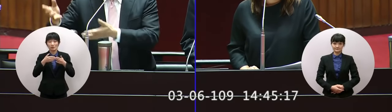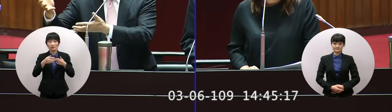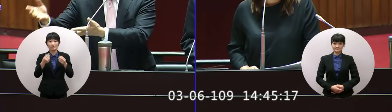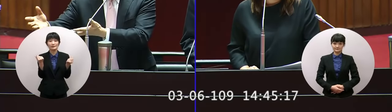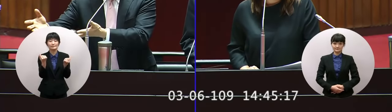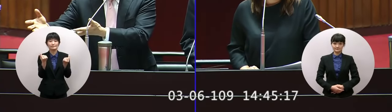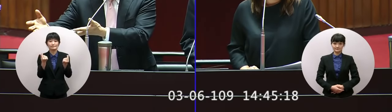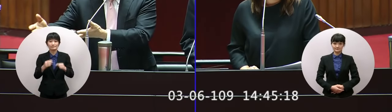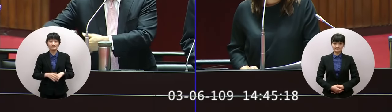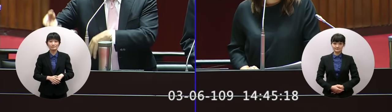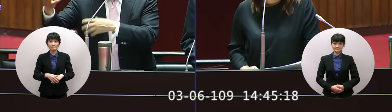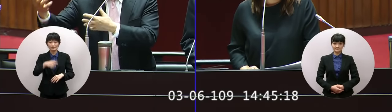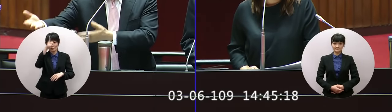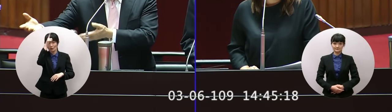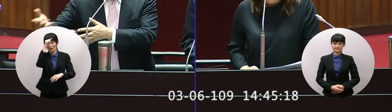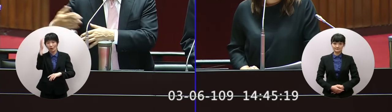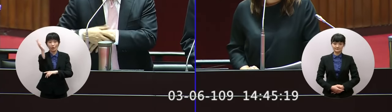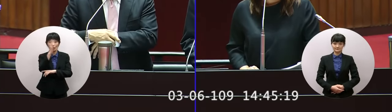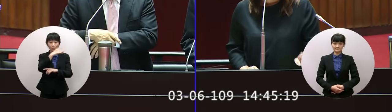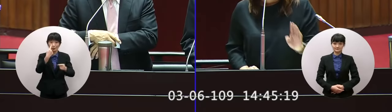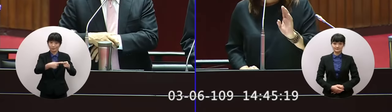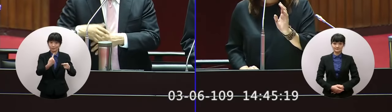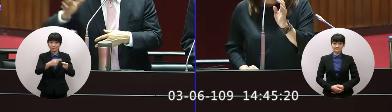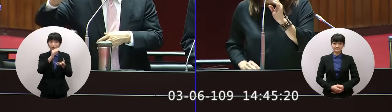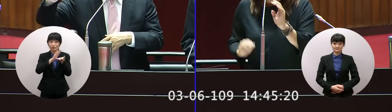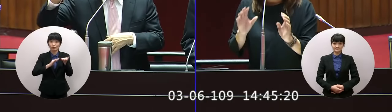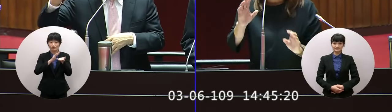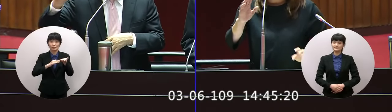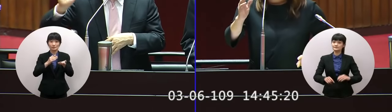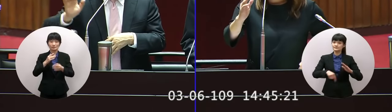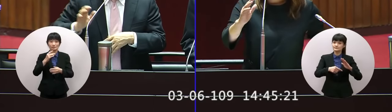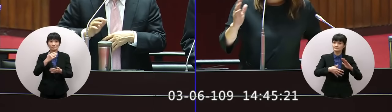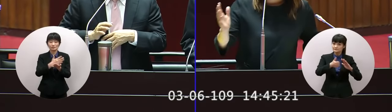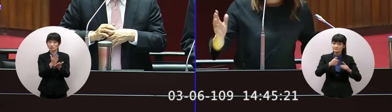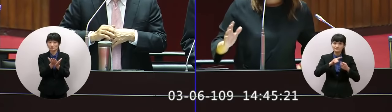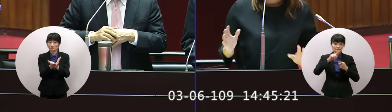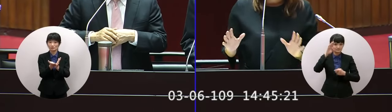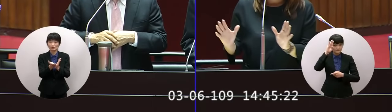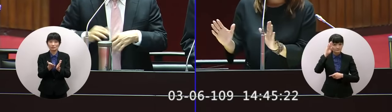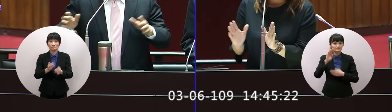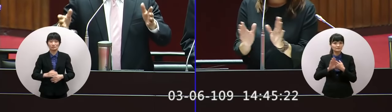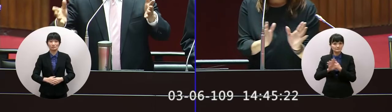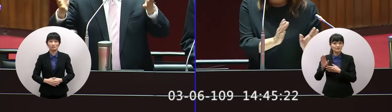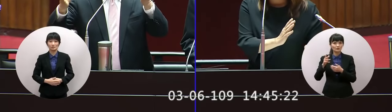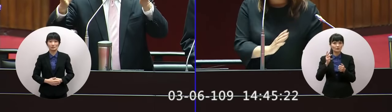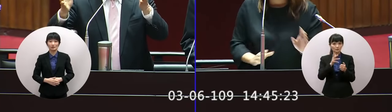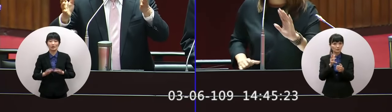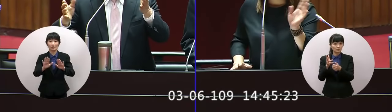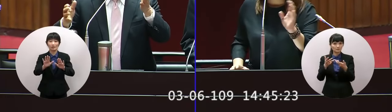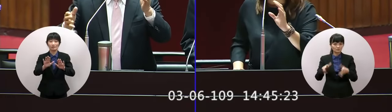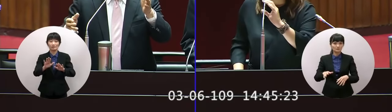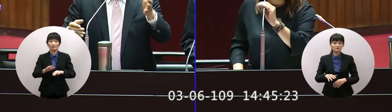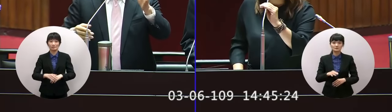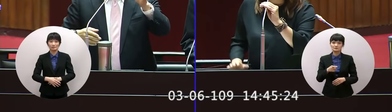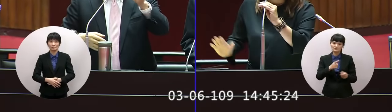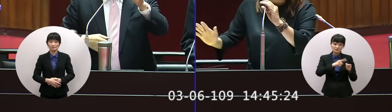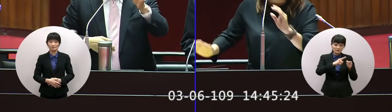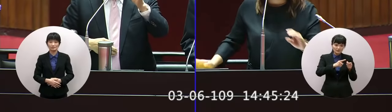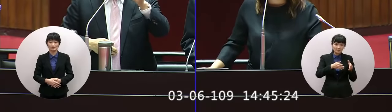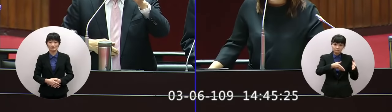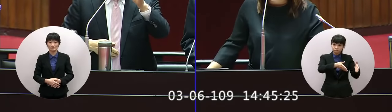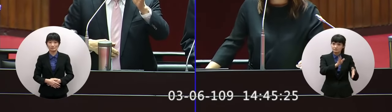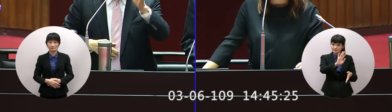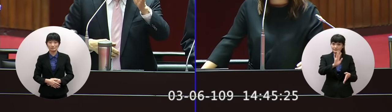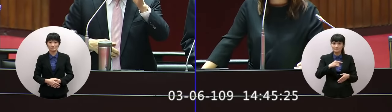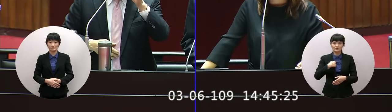像稻米，米平常产量， 院长不好意思，因为等一下还有其他议题，我们先不要谈到稻米哈，那稻米